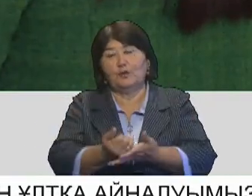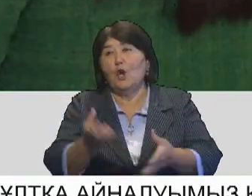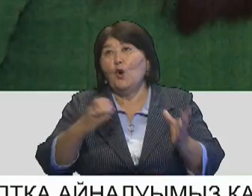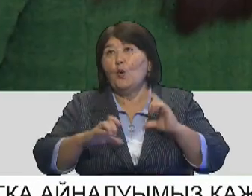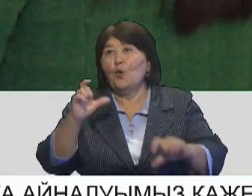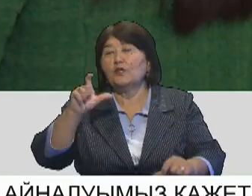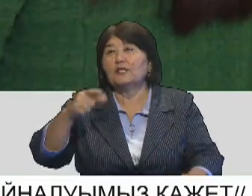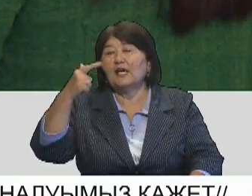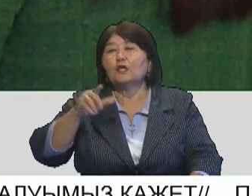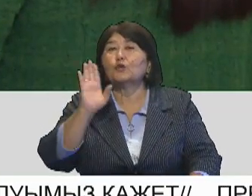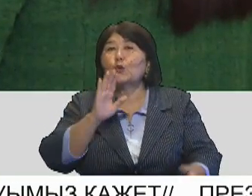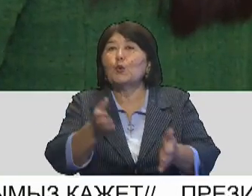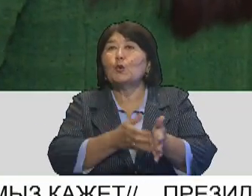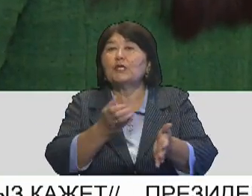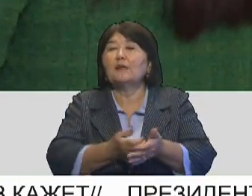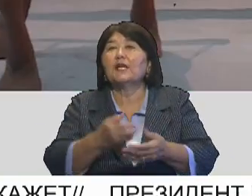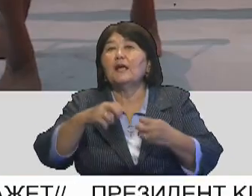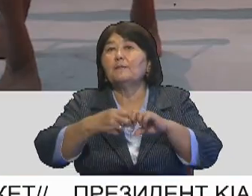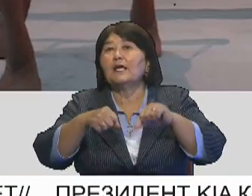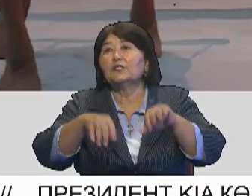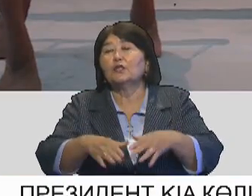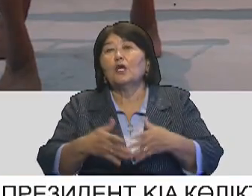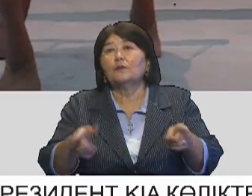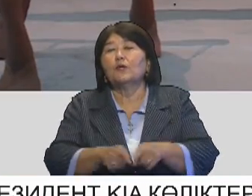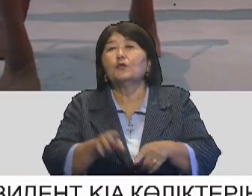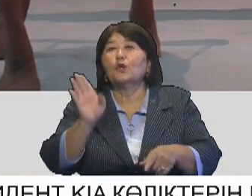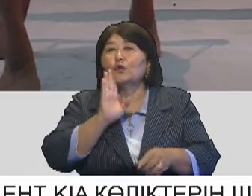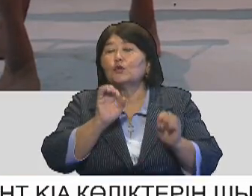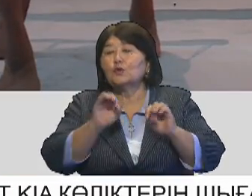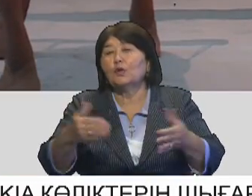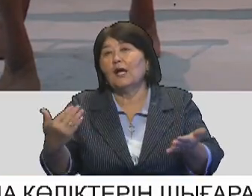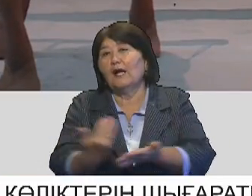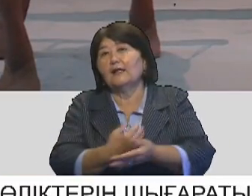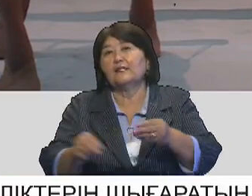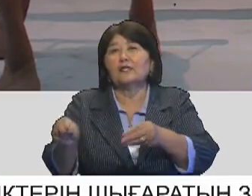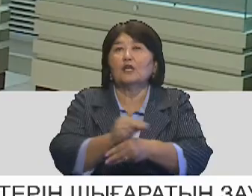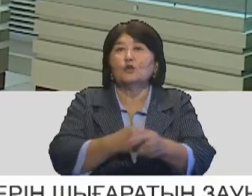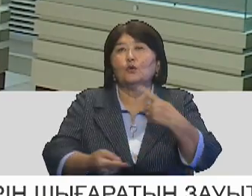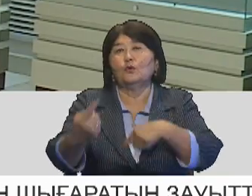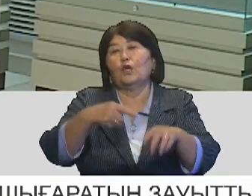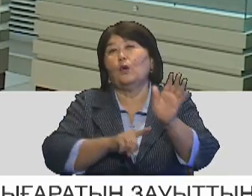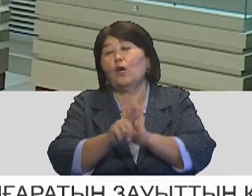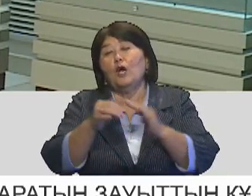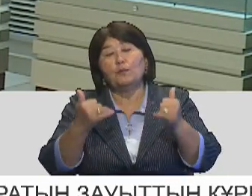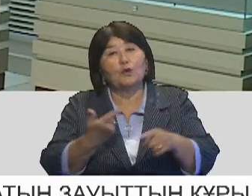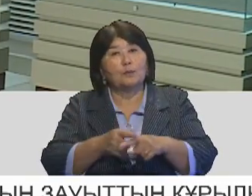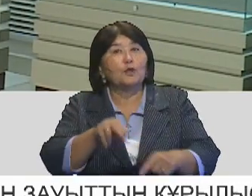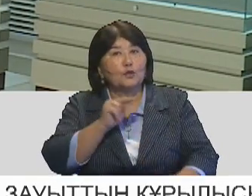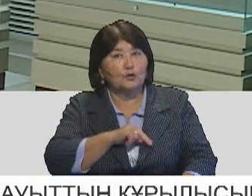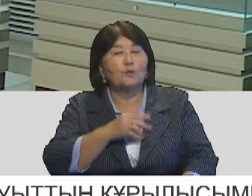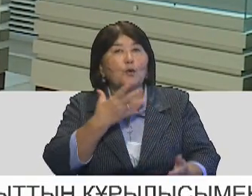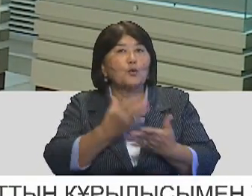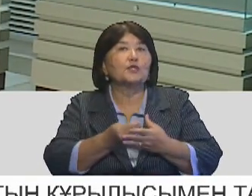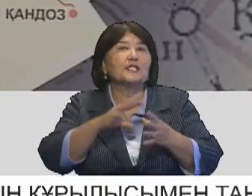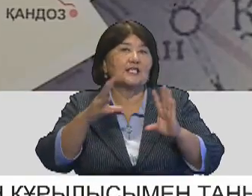ғалымдары мұнан бөлек су тапшылығы мәселесін шешу мақсатында төгінді суларды өңдеп кәдеге жарату жобасын қолға алған. Бүгінде бұл жұмыстар өз